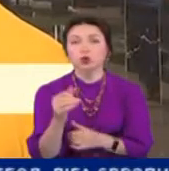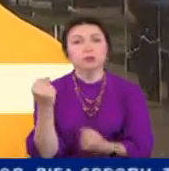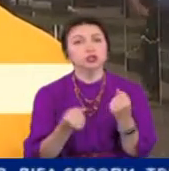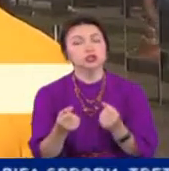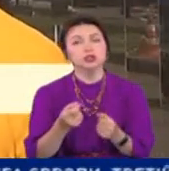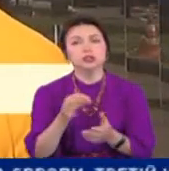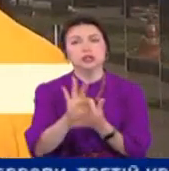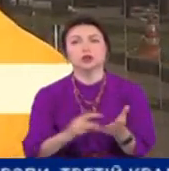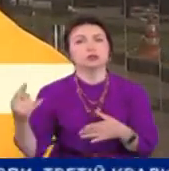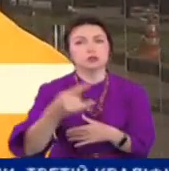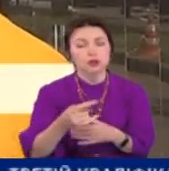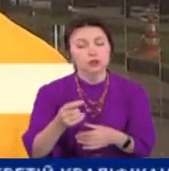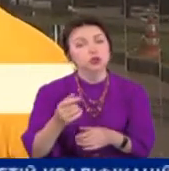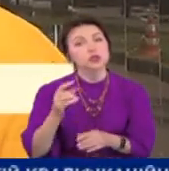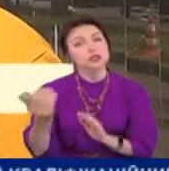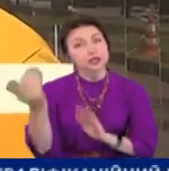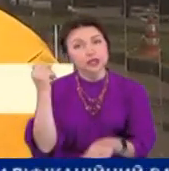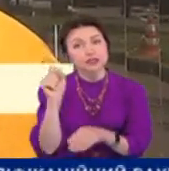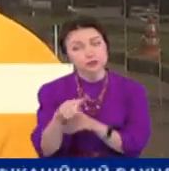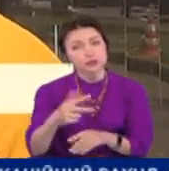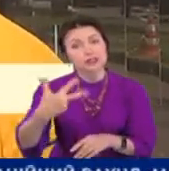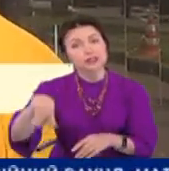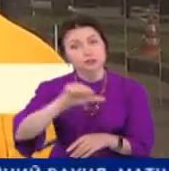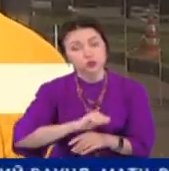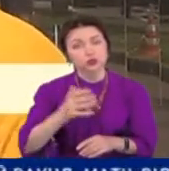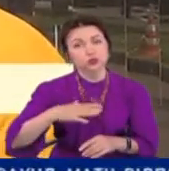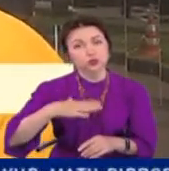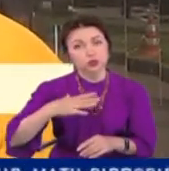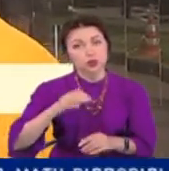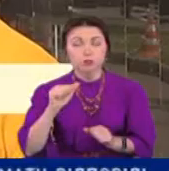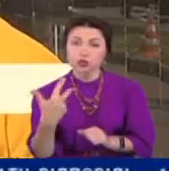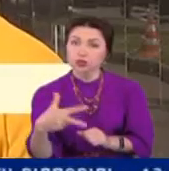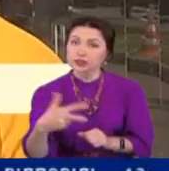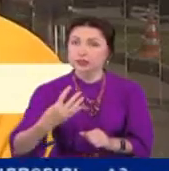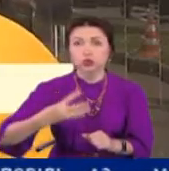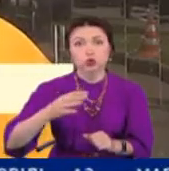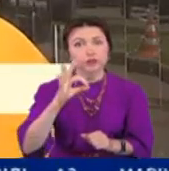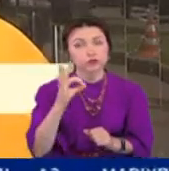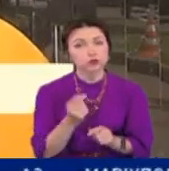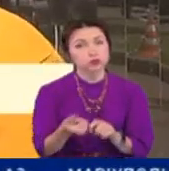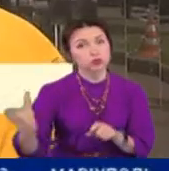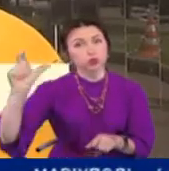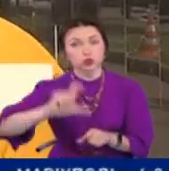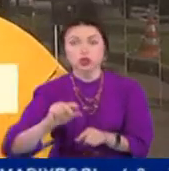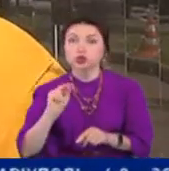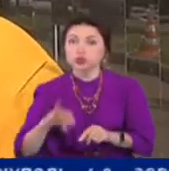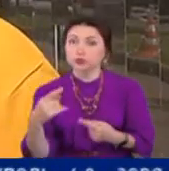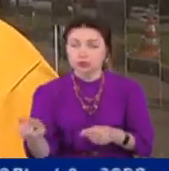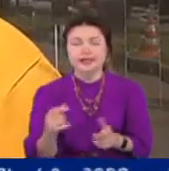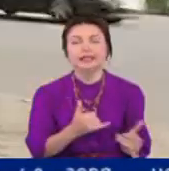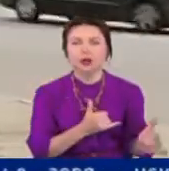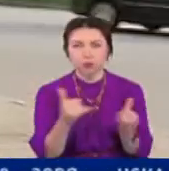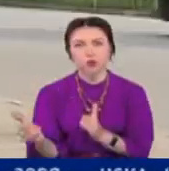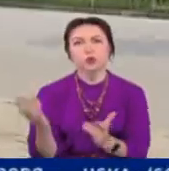замовити заздалегідь, почекати півгодинки. Автомобіль буде коштувати на відсотків на 30-40 дорожче, ніж інші, але ця послуга